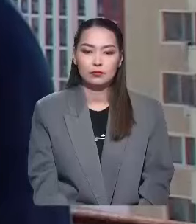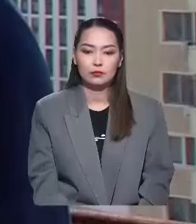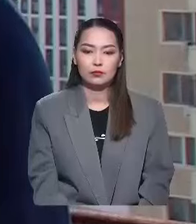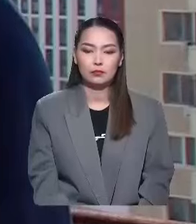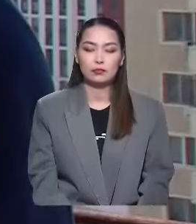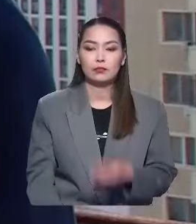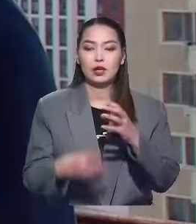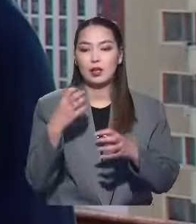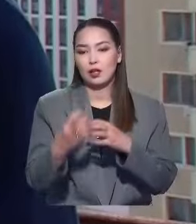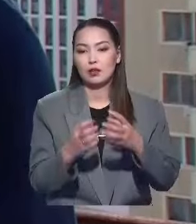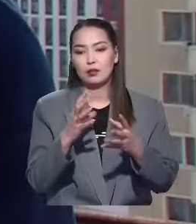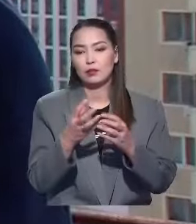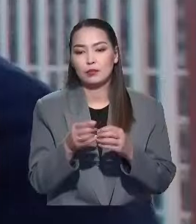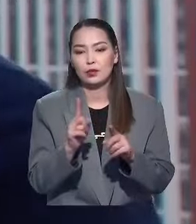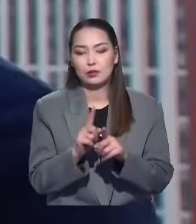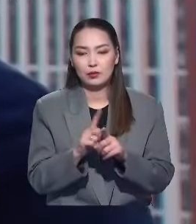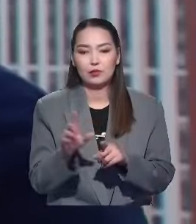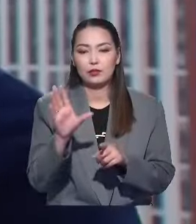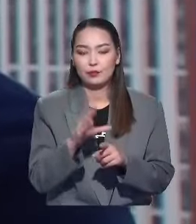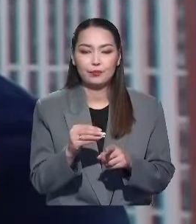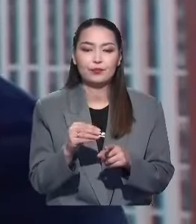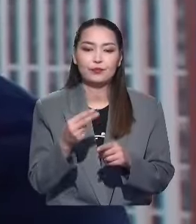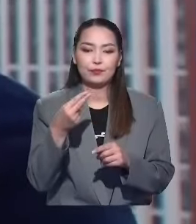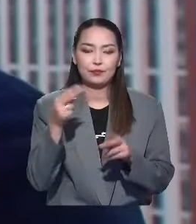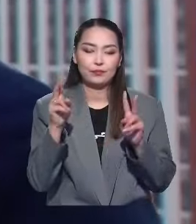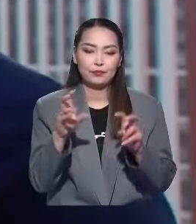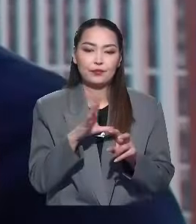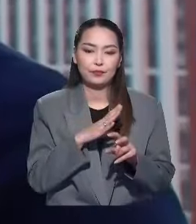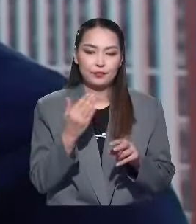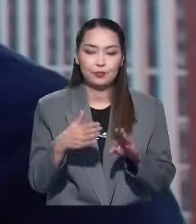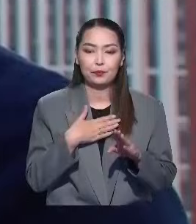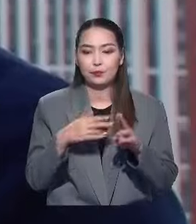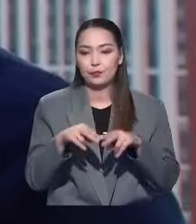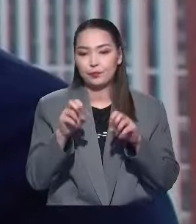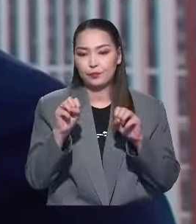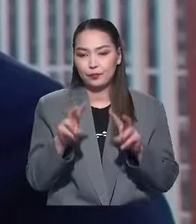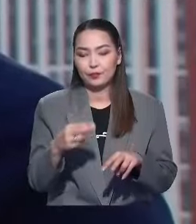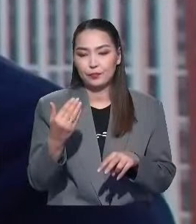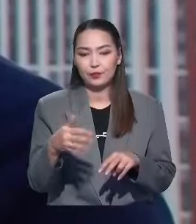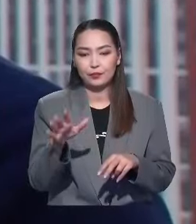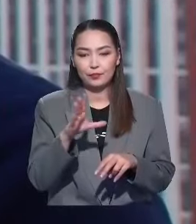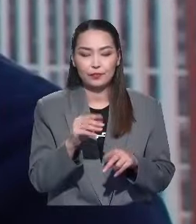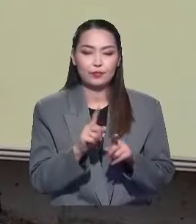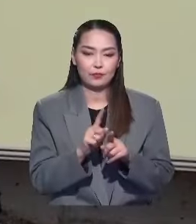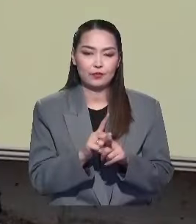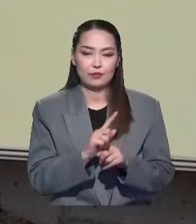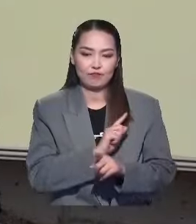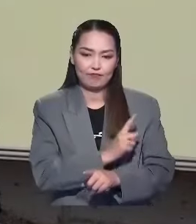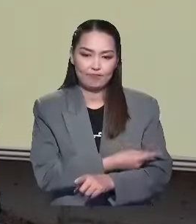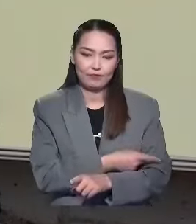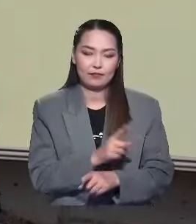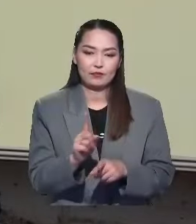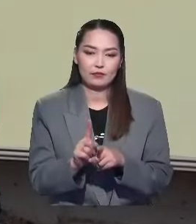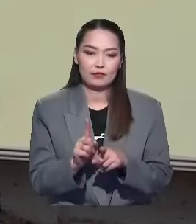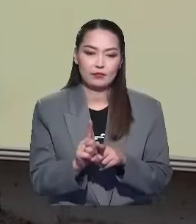халықаралық деңгейде аттестат тапсырып келдік. Біз мамандыққа келген балалардың көбісі бұрындары стройкада істеген балалар,